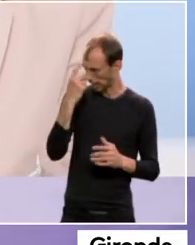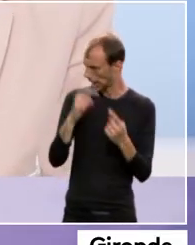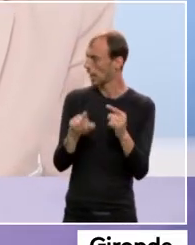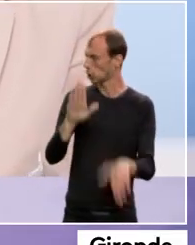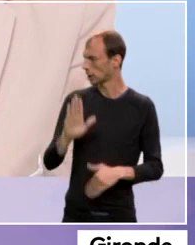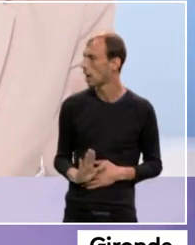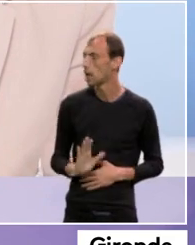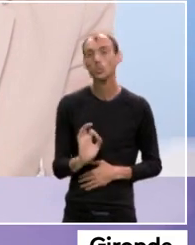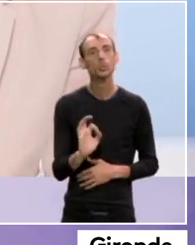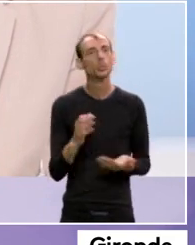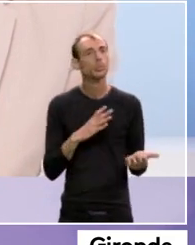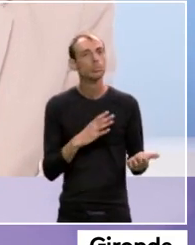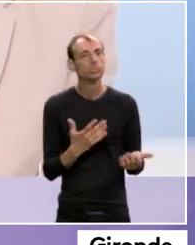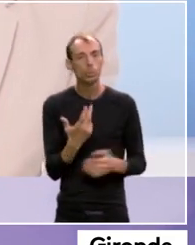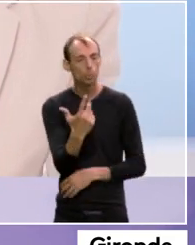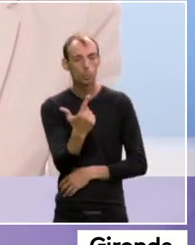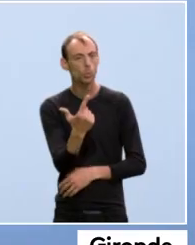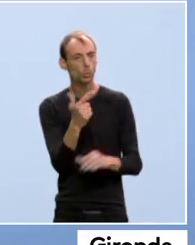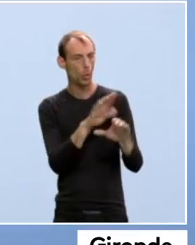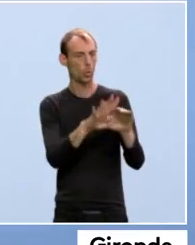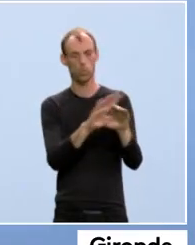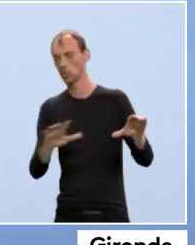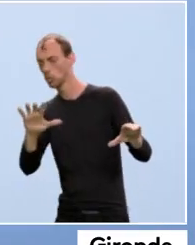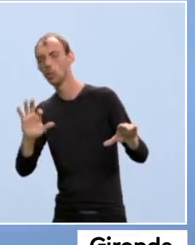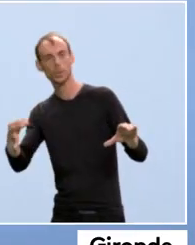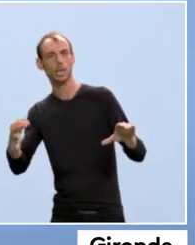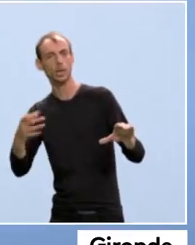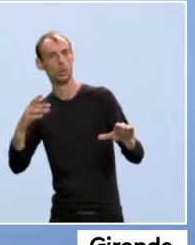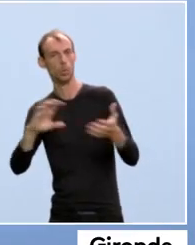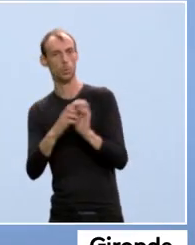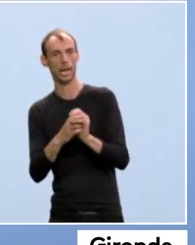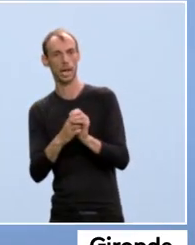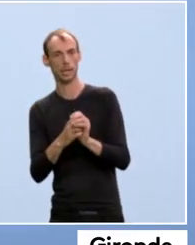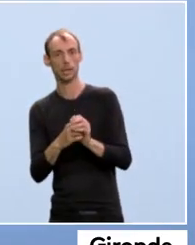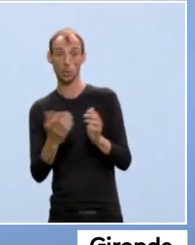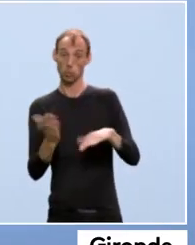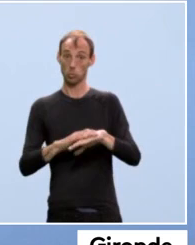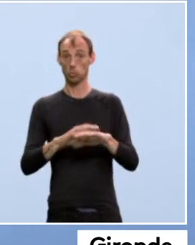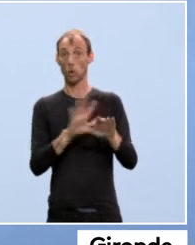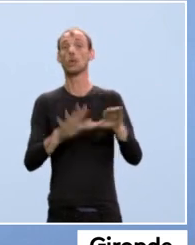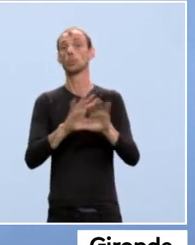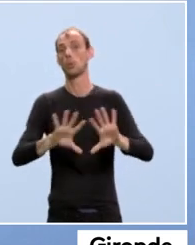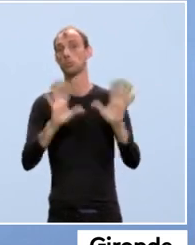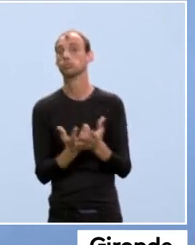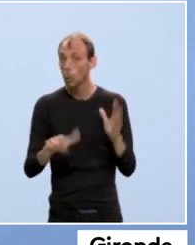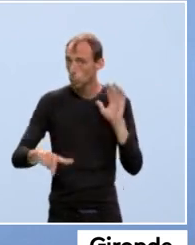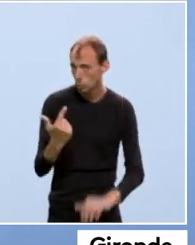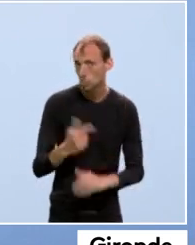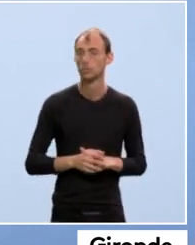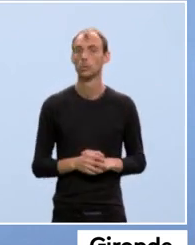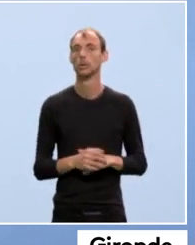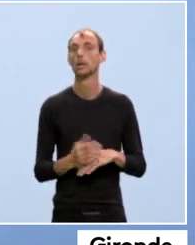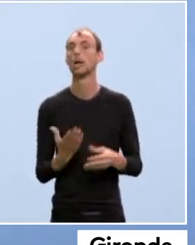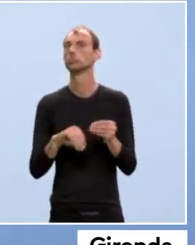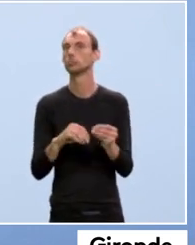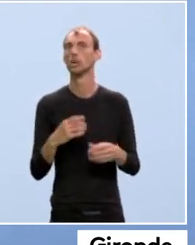dans deux circonscriptions ça a été compliqué sur 12 sur 577 députés nous avons il